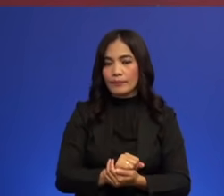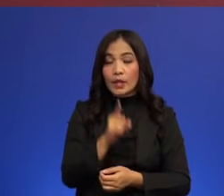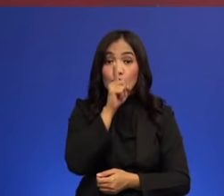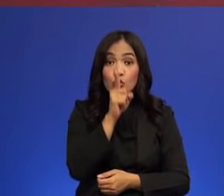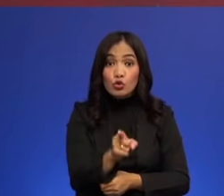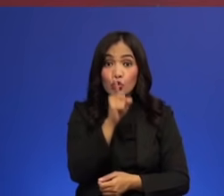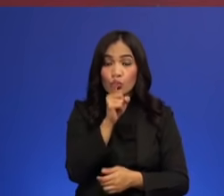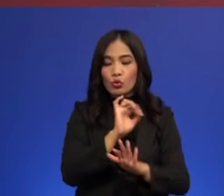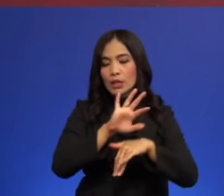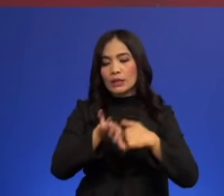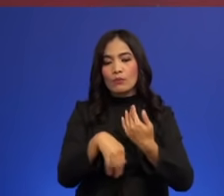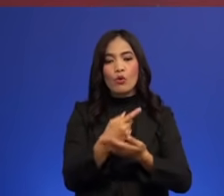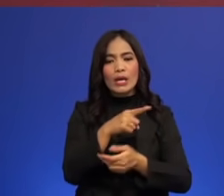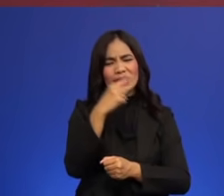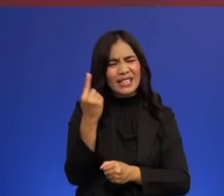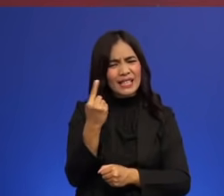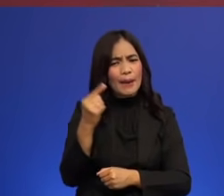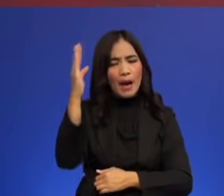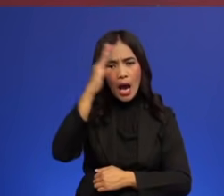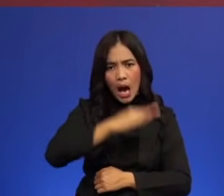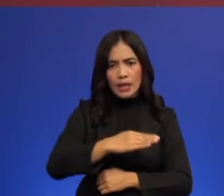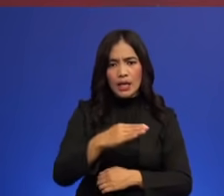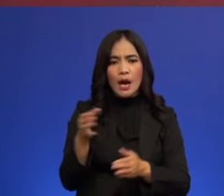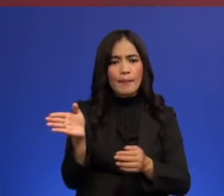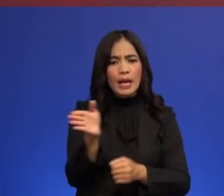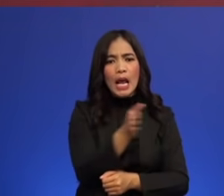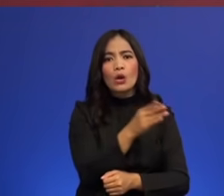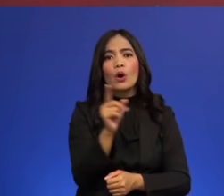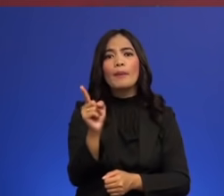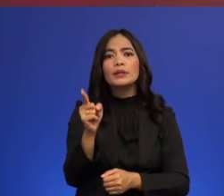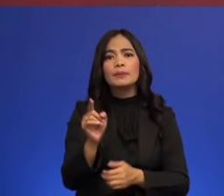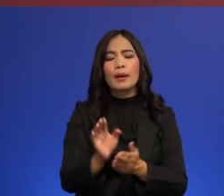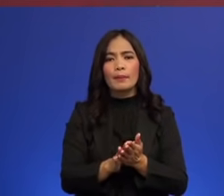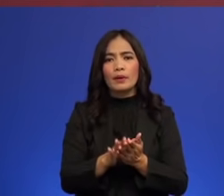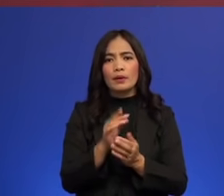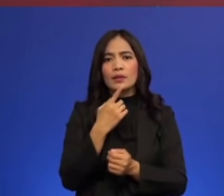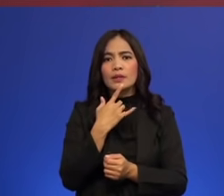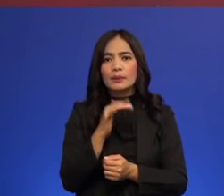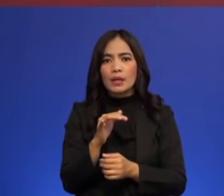Sungguh segala hari kami berlalu karena gemasmu.